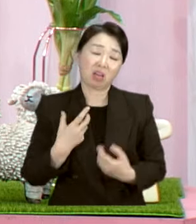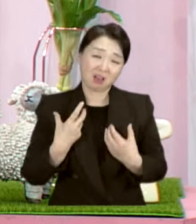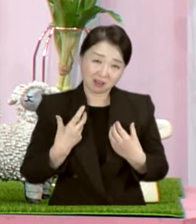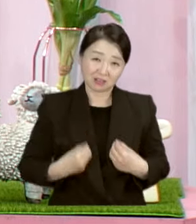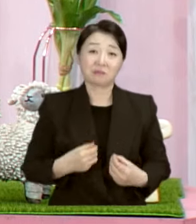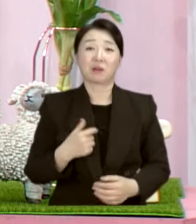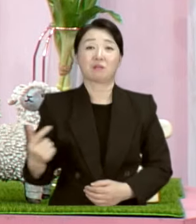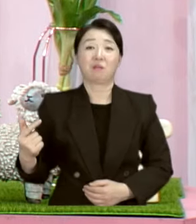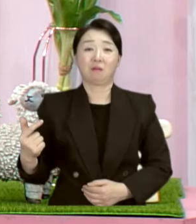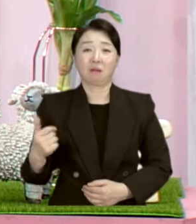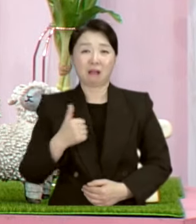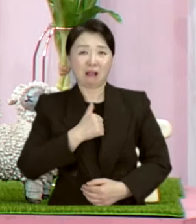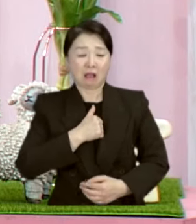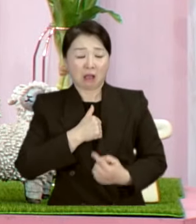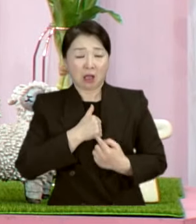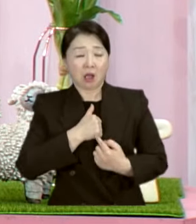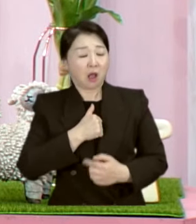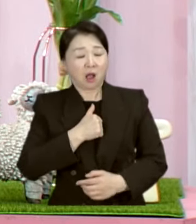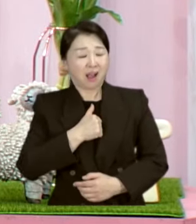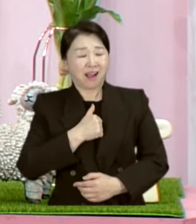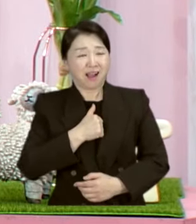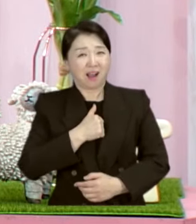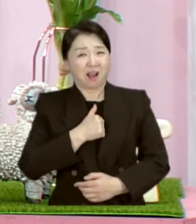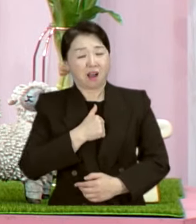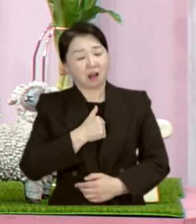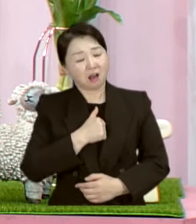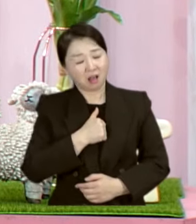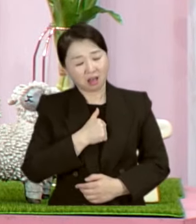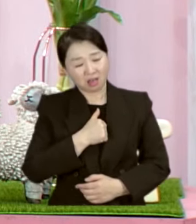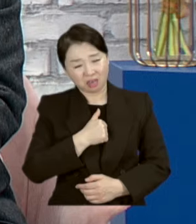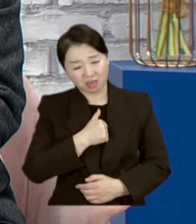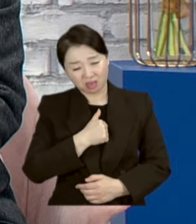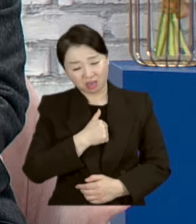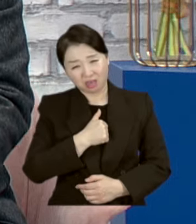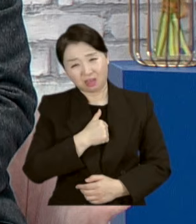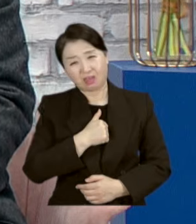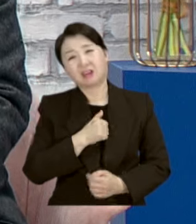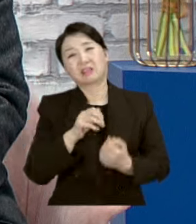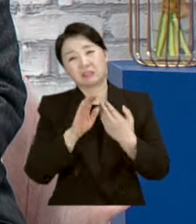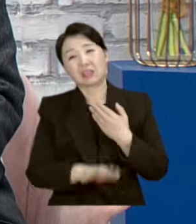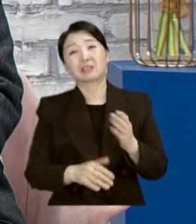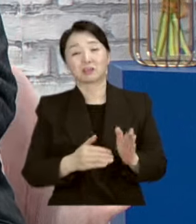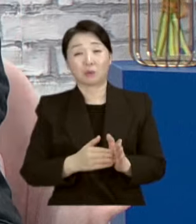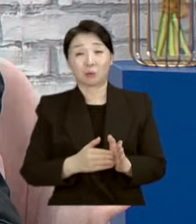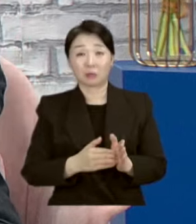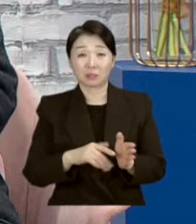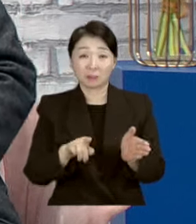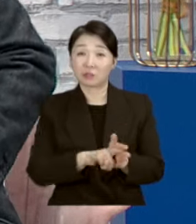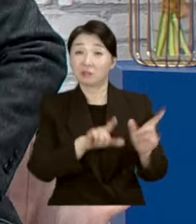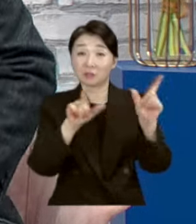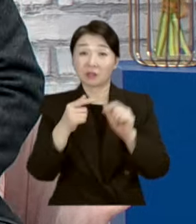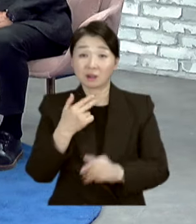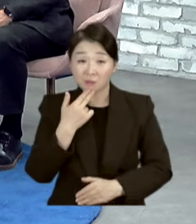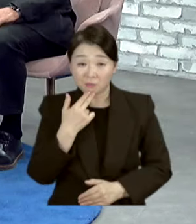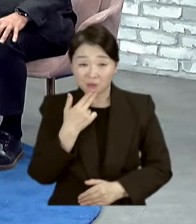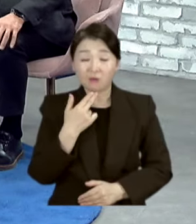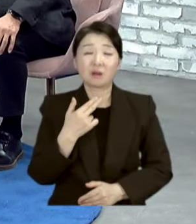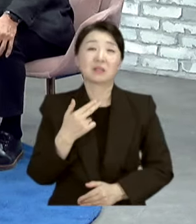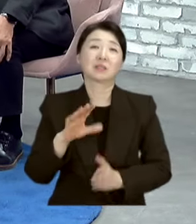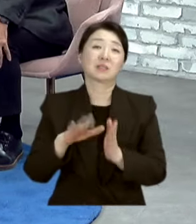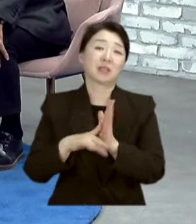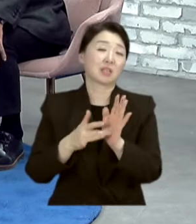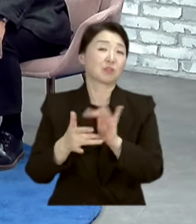무너지고 막 자존감도 굉장히 낮아졌던 시간이었던 것 같아요. 그때는 그럼 신앙생활을 안 했던 네, 시기였고. 그때는 예수님 안